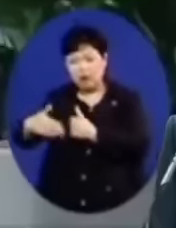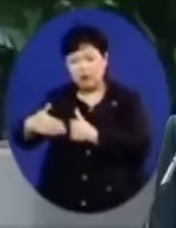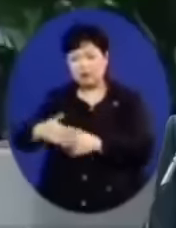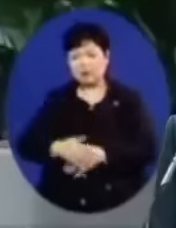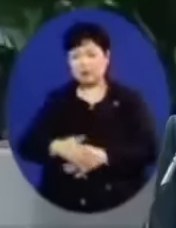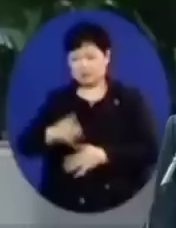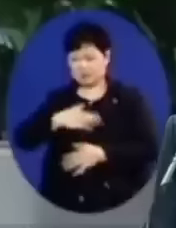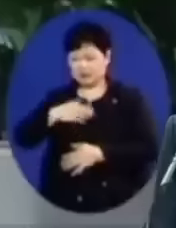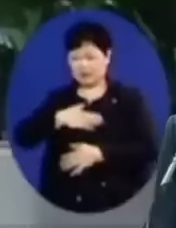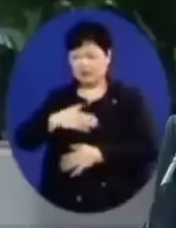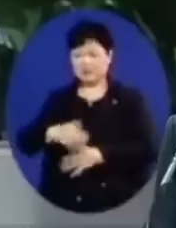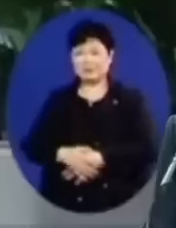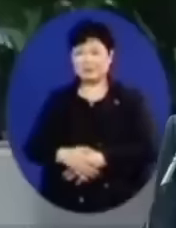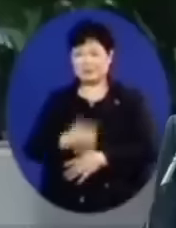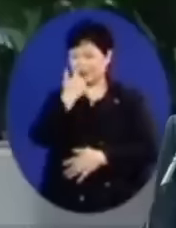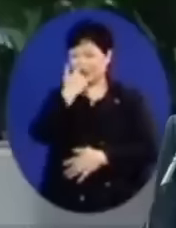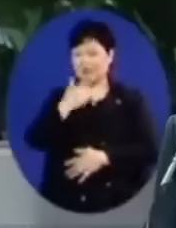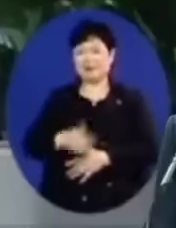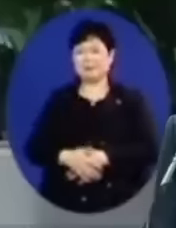제가